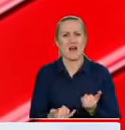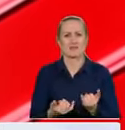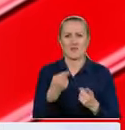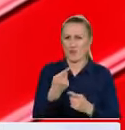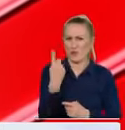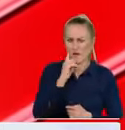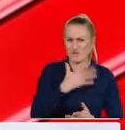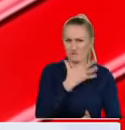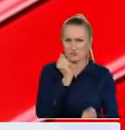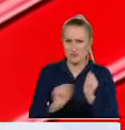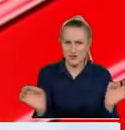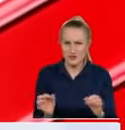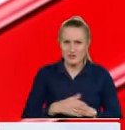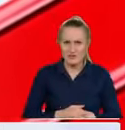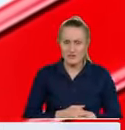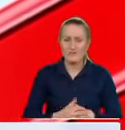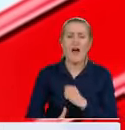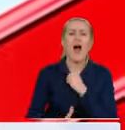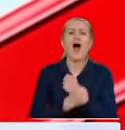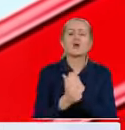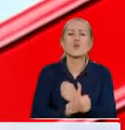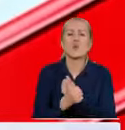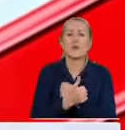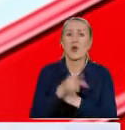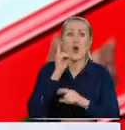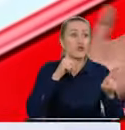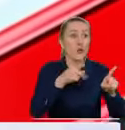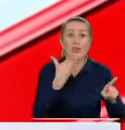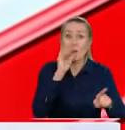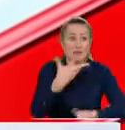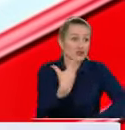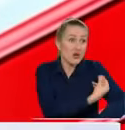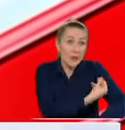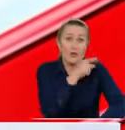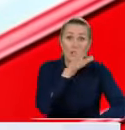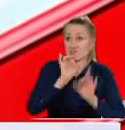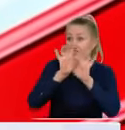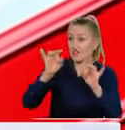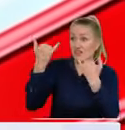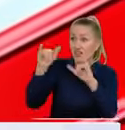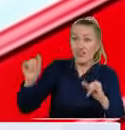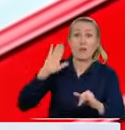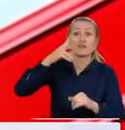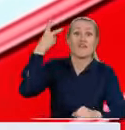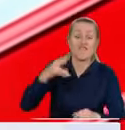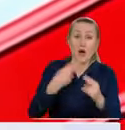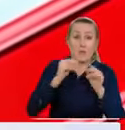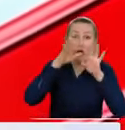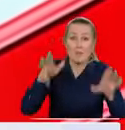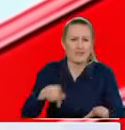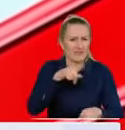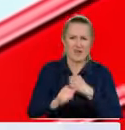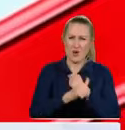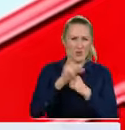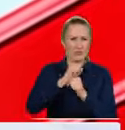naprawdę przerażające. Argument, że ktoś nieszczepiony zarazi tych innych i dzięki temu będzie epidemia, jest beznadziejnie